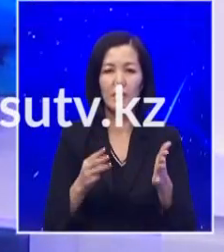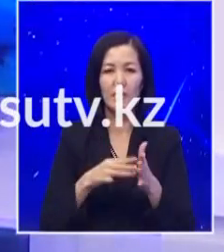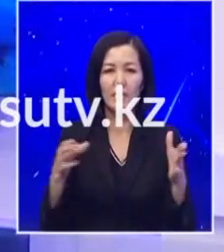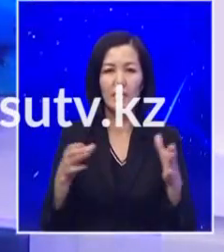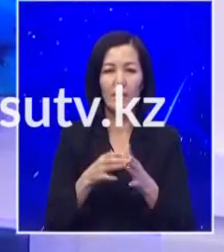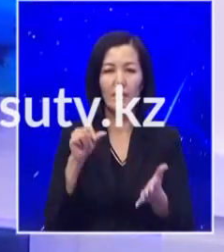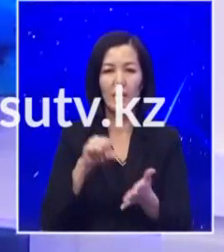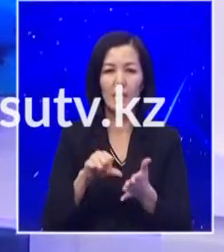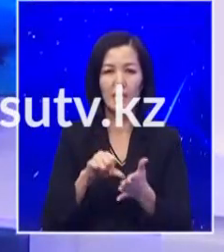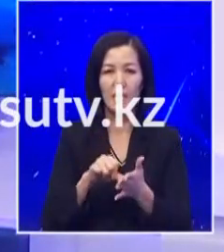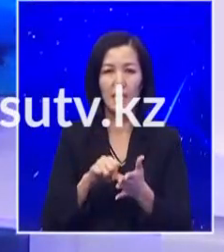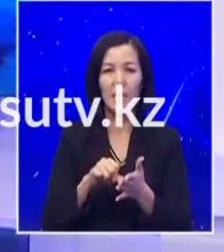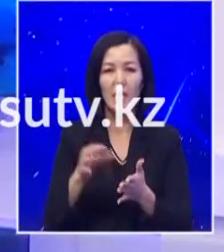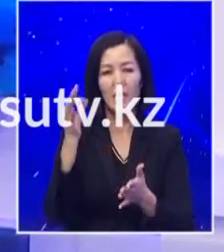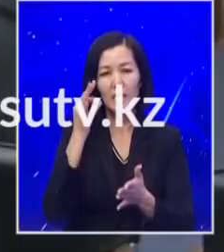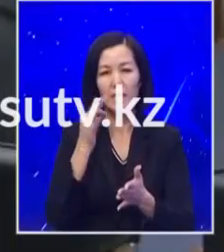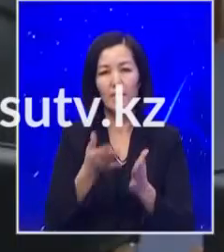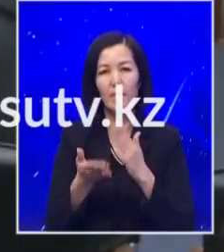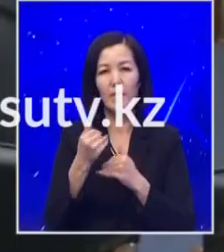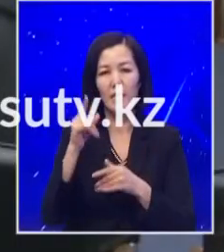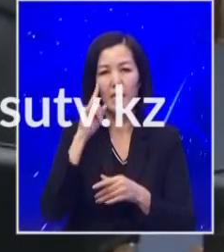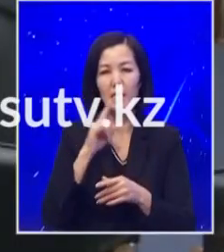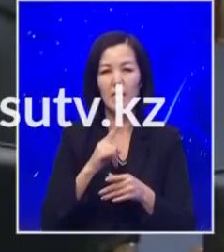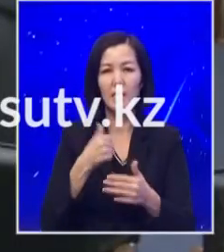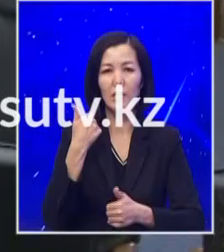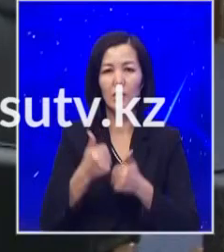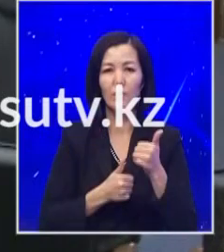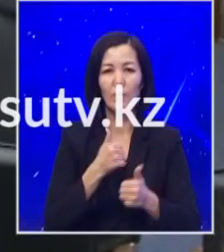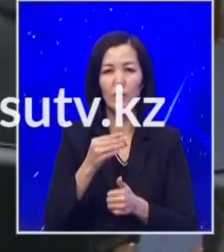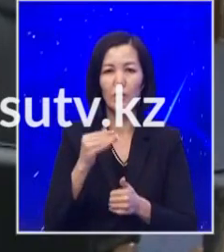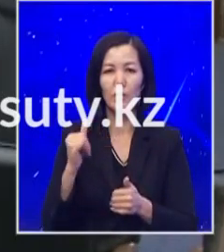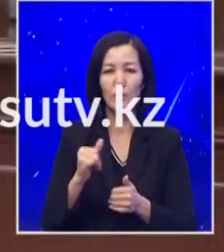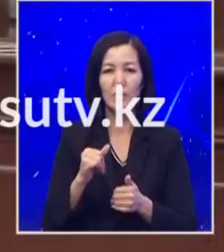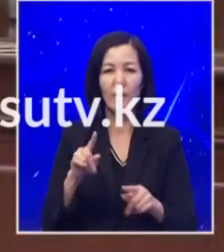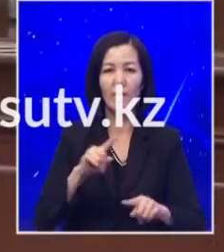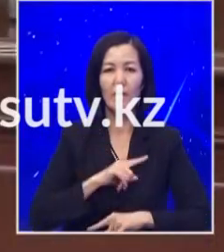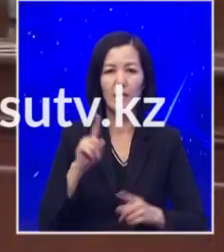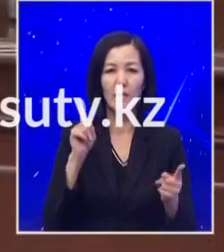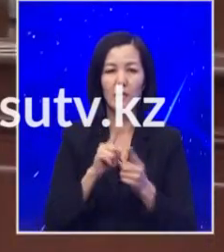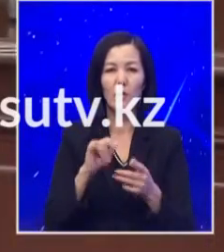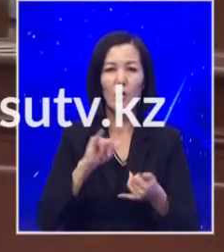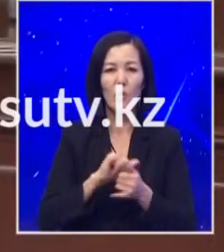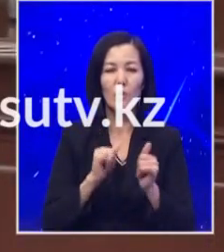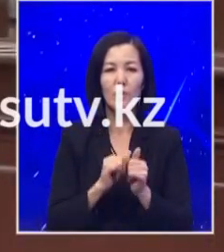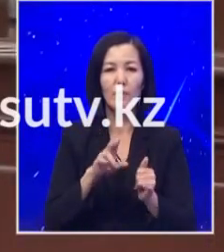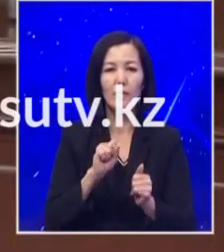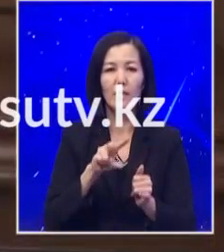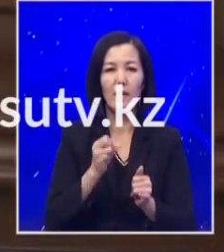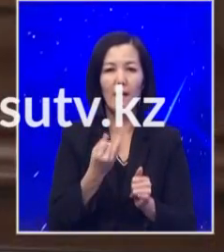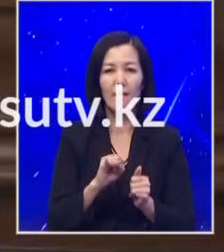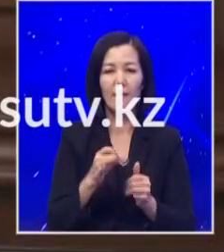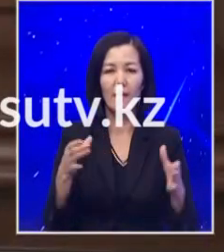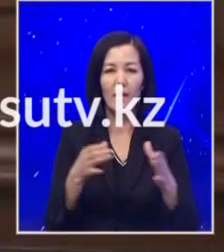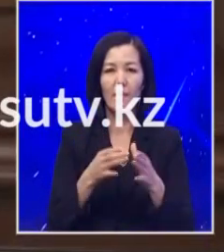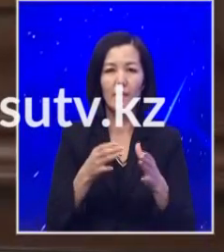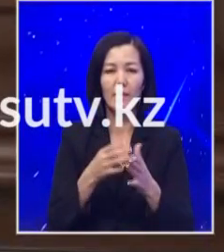қатысып бақ сынаған еді. Естеріңізде болса, былтыр ел чемпионаттарында, яғни Жетісу қыздары финалдық кездесуде өскемендік Алтай командасына